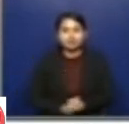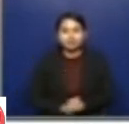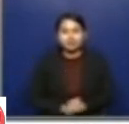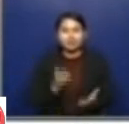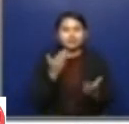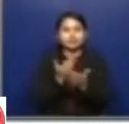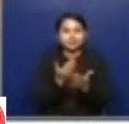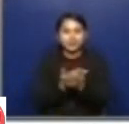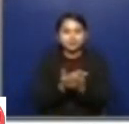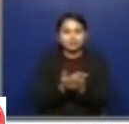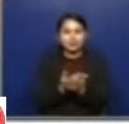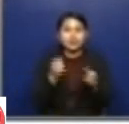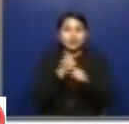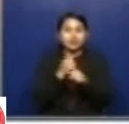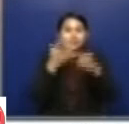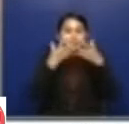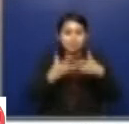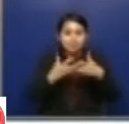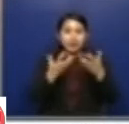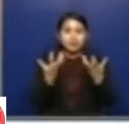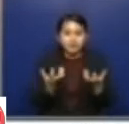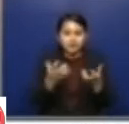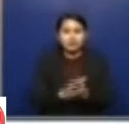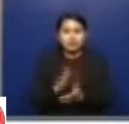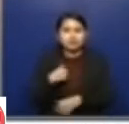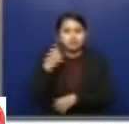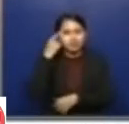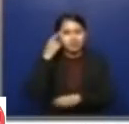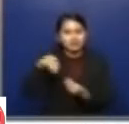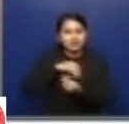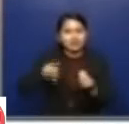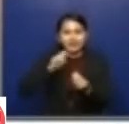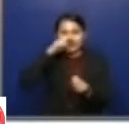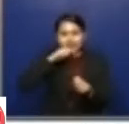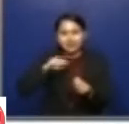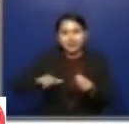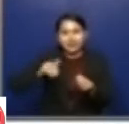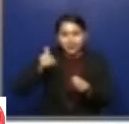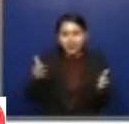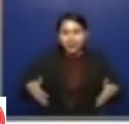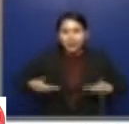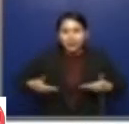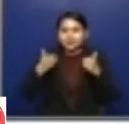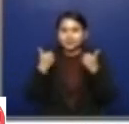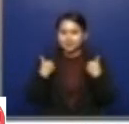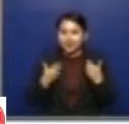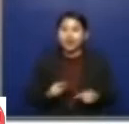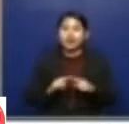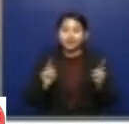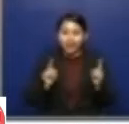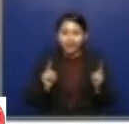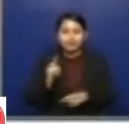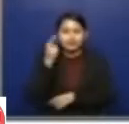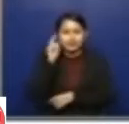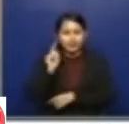เงินจากการทำเหมืองแร่ได้สร้างมูลค่าทางเศรษฐกิจให้กับประเทศไทยเป็นจำนวนมากแต่ในทางกลับกันจำนวนมูลค่